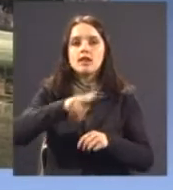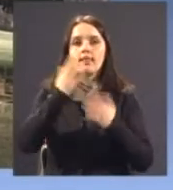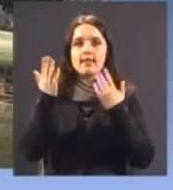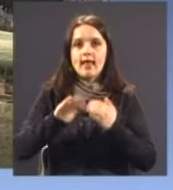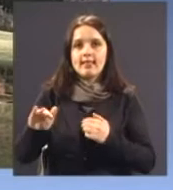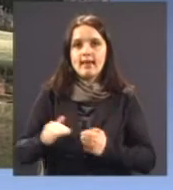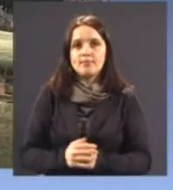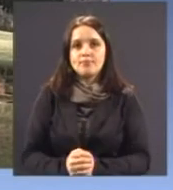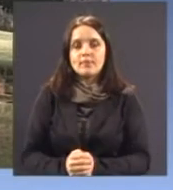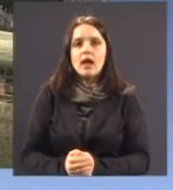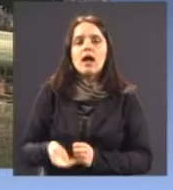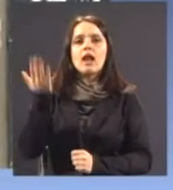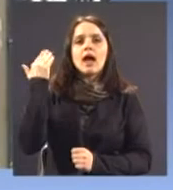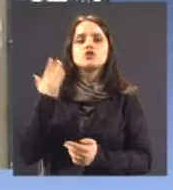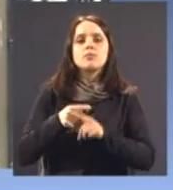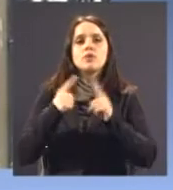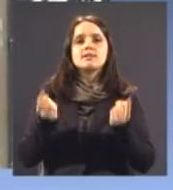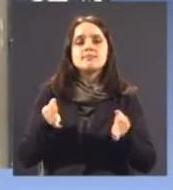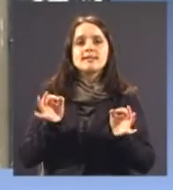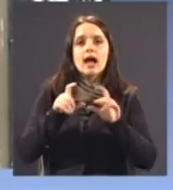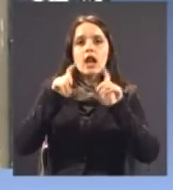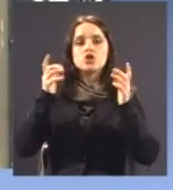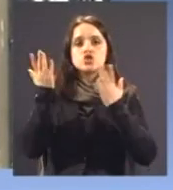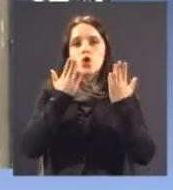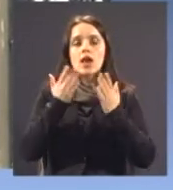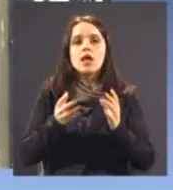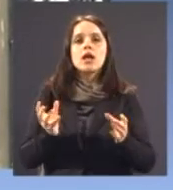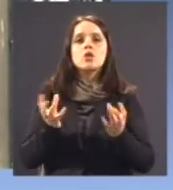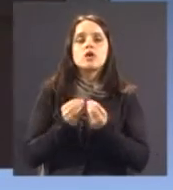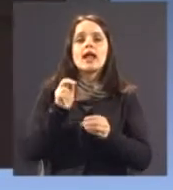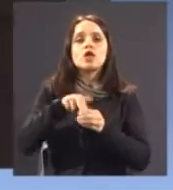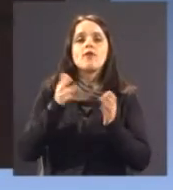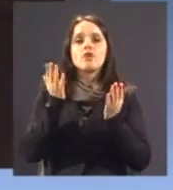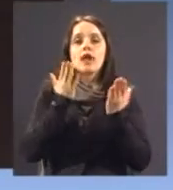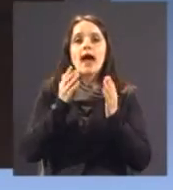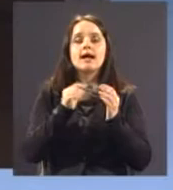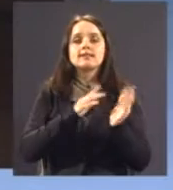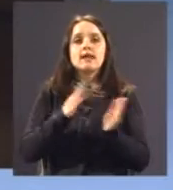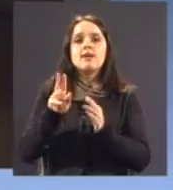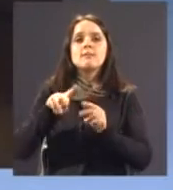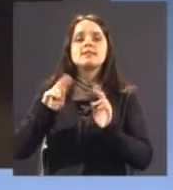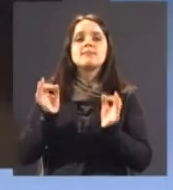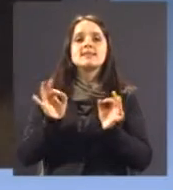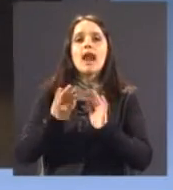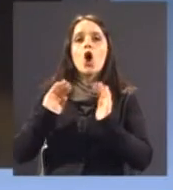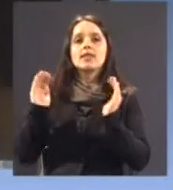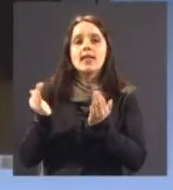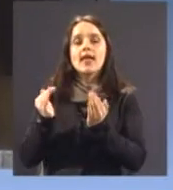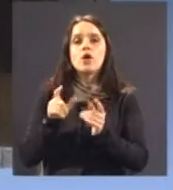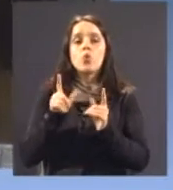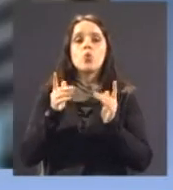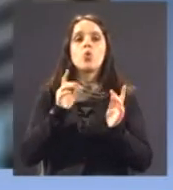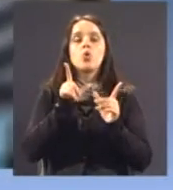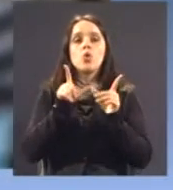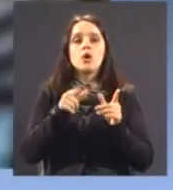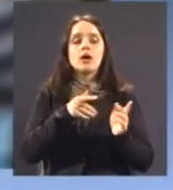Nekada su postojale specijalne škole ili u sklopu redovne nastave specijalna odjeljenja za djecu sa smetnjama u razvoju. Za njih, a ni za njihove